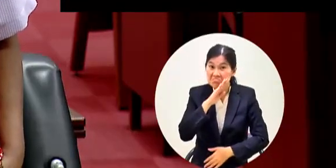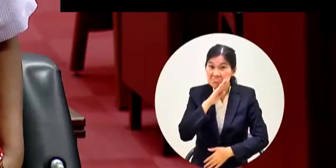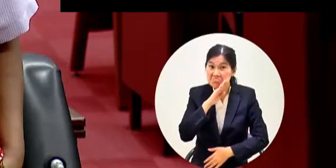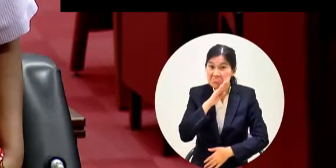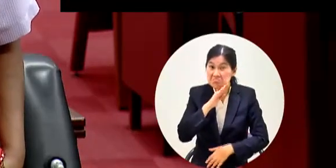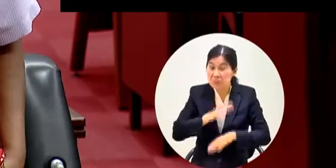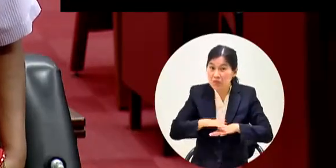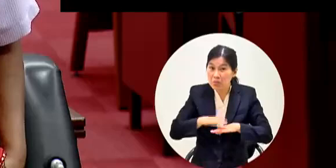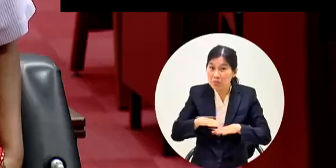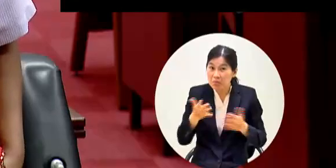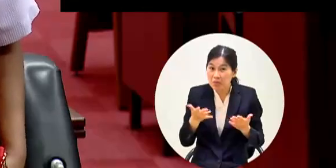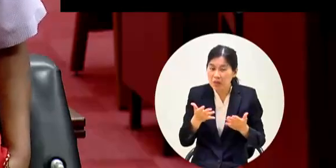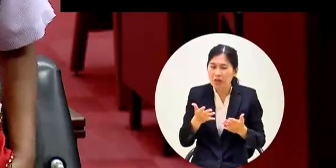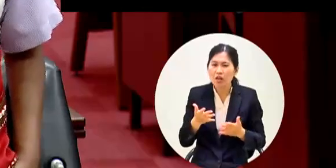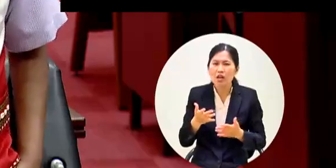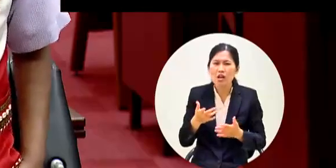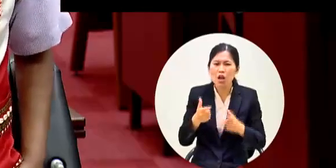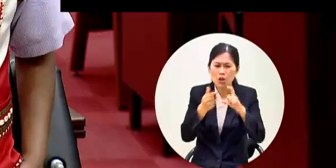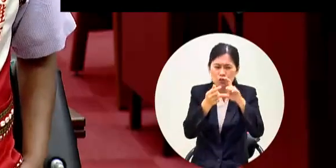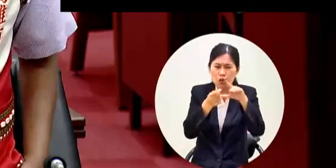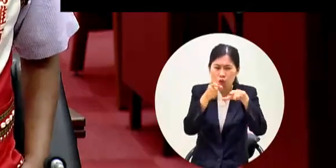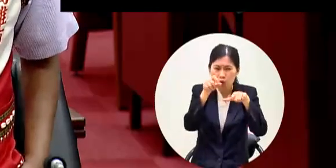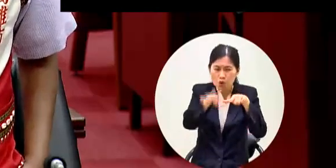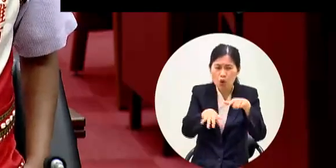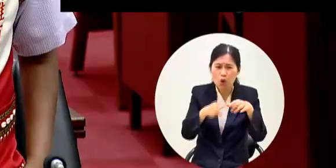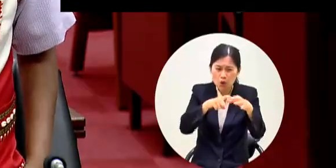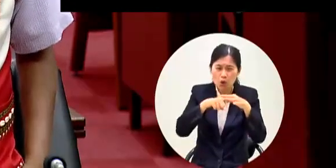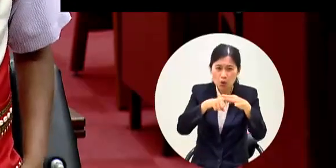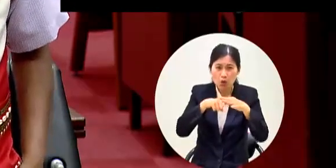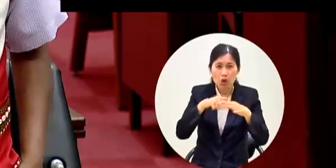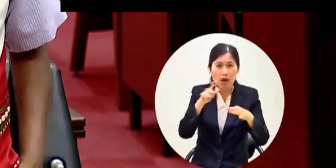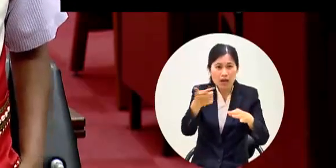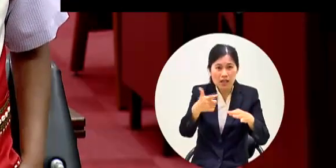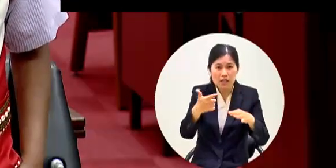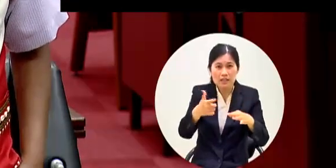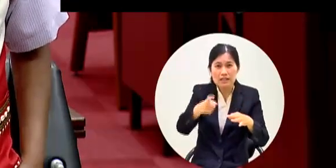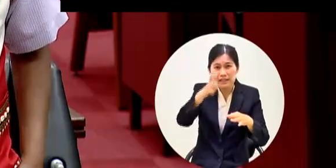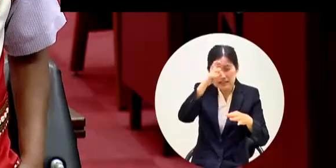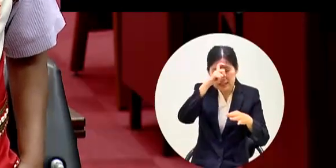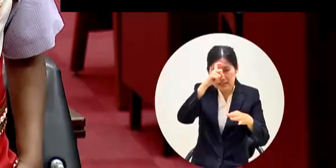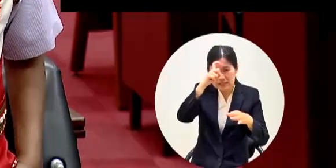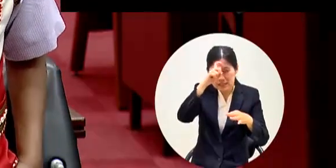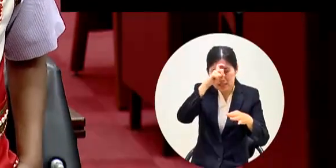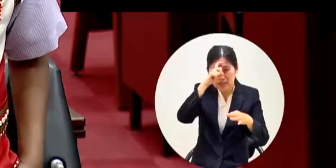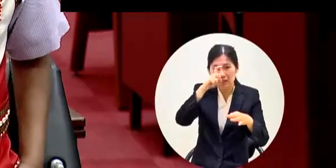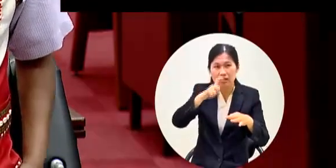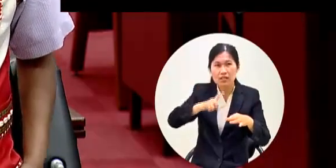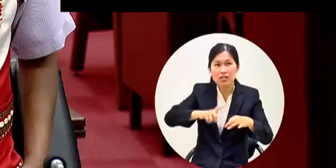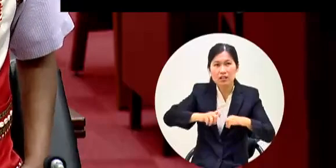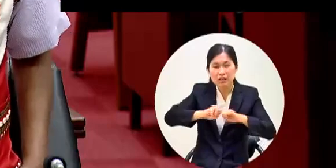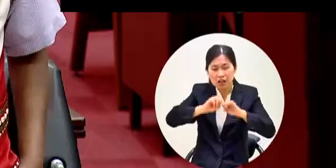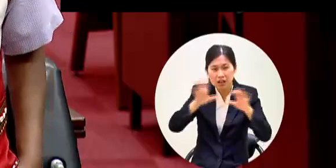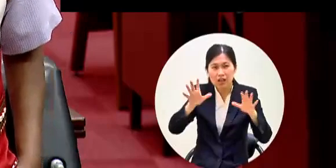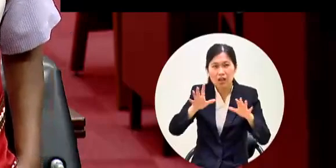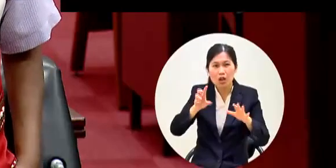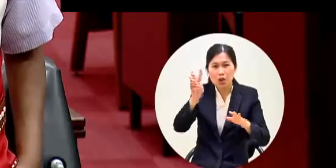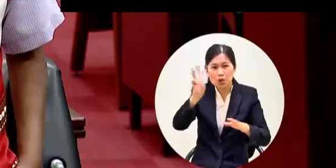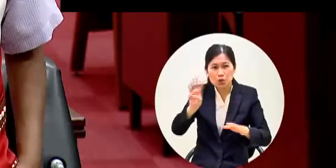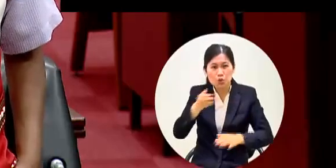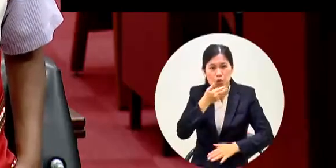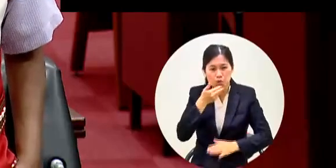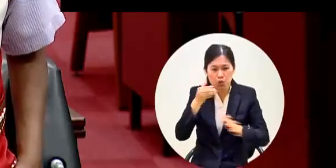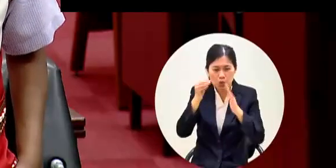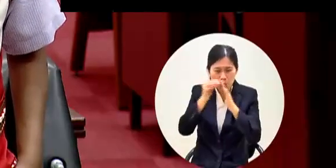顾眼怎么去敢承担这个部分？疏浚没有什么困难度，